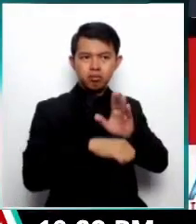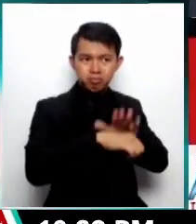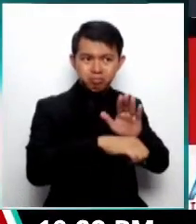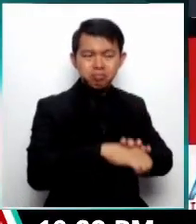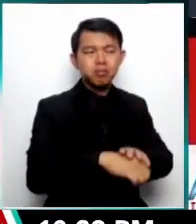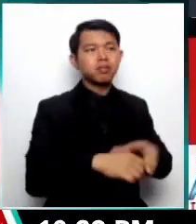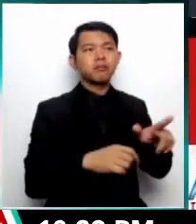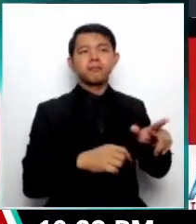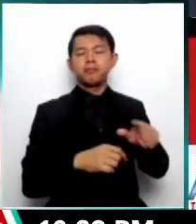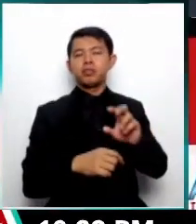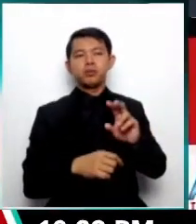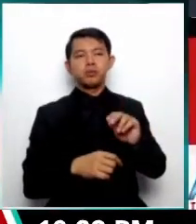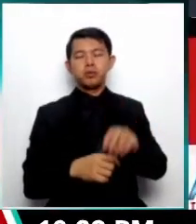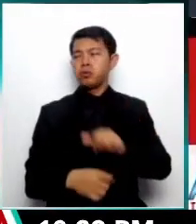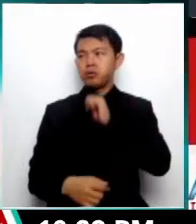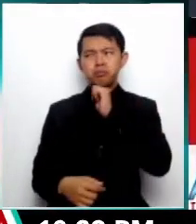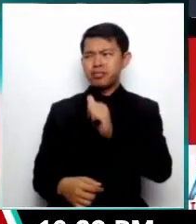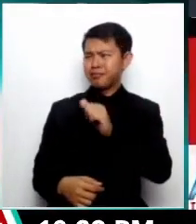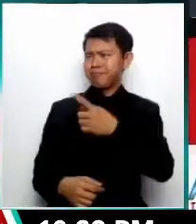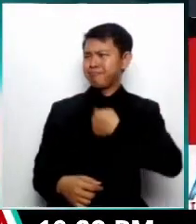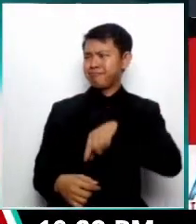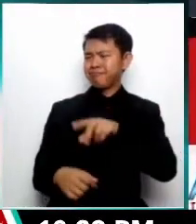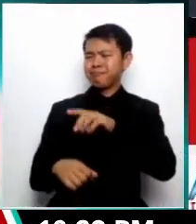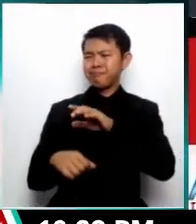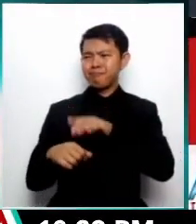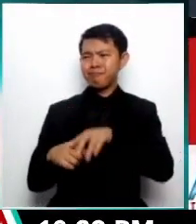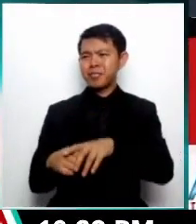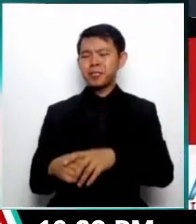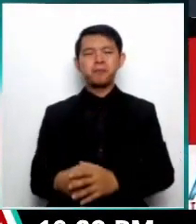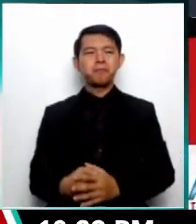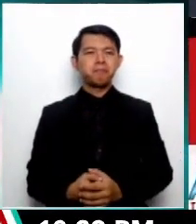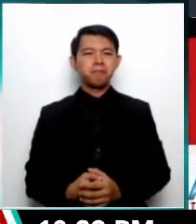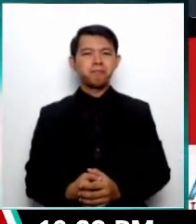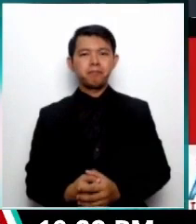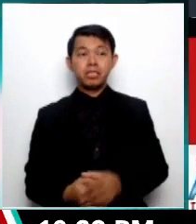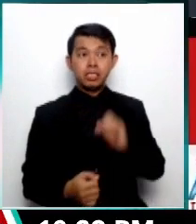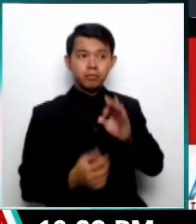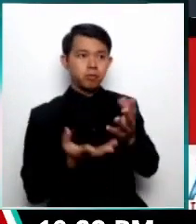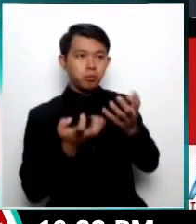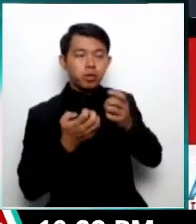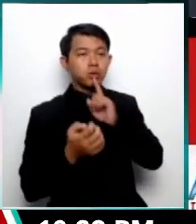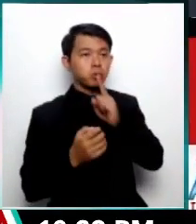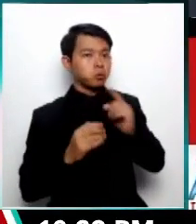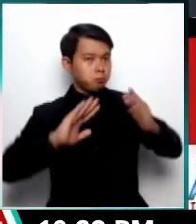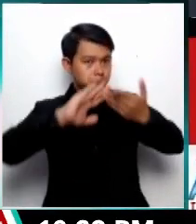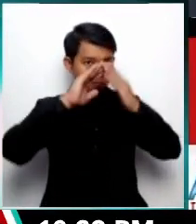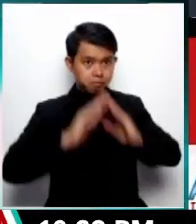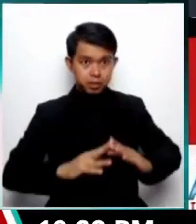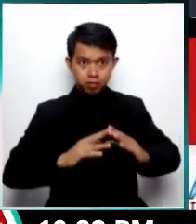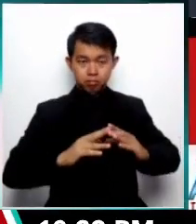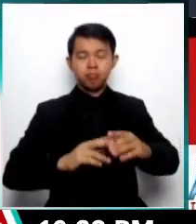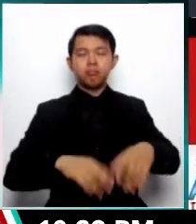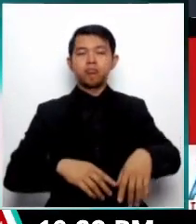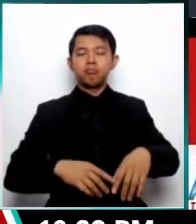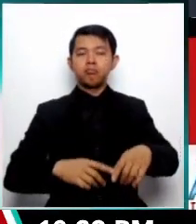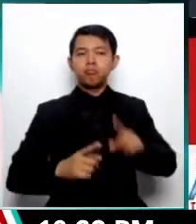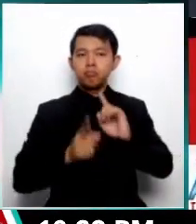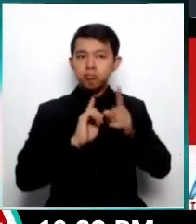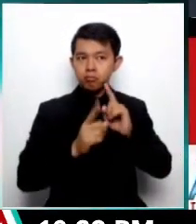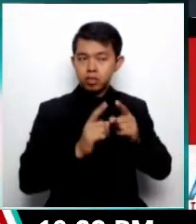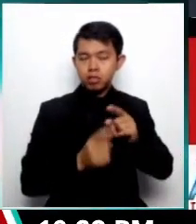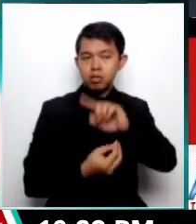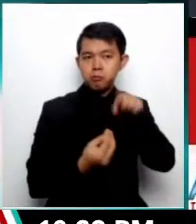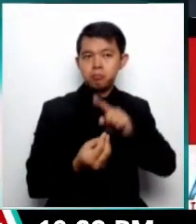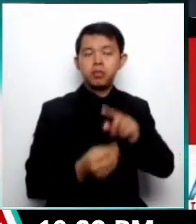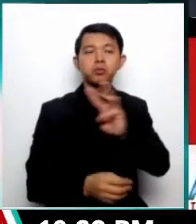ma'am? So kung gusto talaga nilang na mapayapang pag-uusap sa West Philippine Sea, I think ang pinakauna nilang